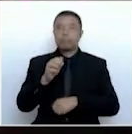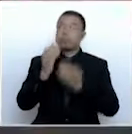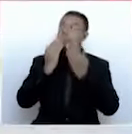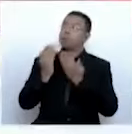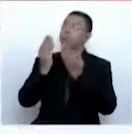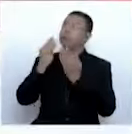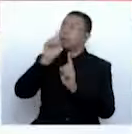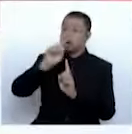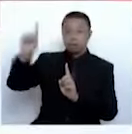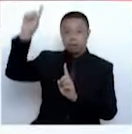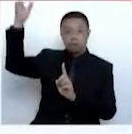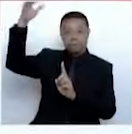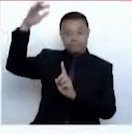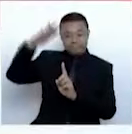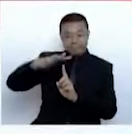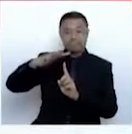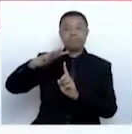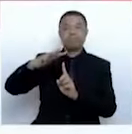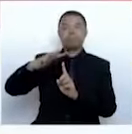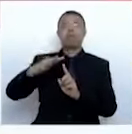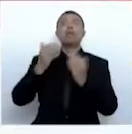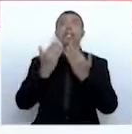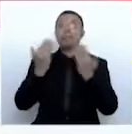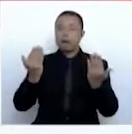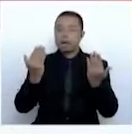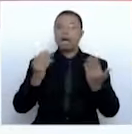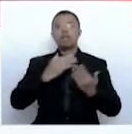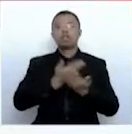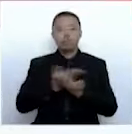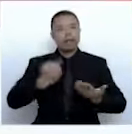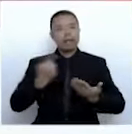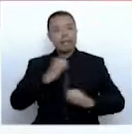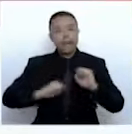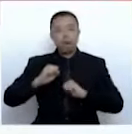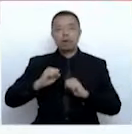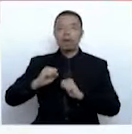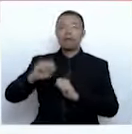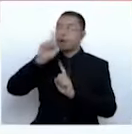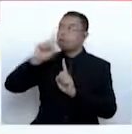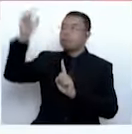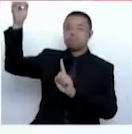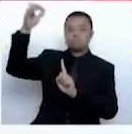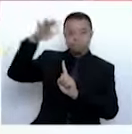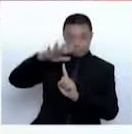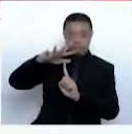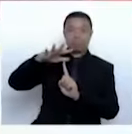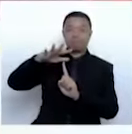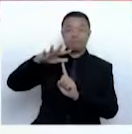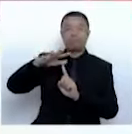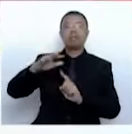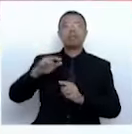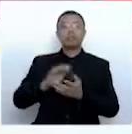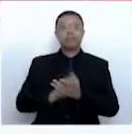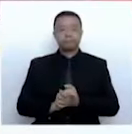kepada Allah Subhanahu wa taala yang Maha Kuasa. Semoga apa yang kita kerjakan mendapat rahmat dari Allah Subhanahu wa taala,